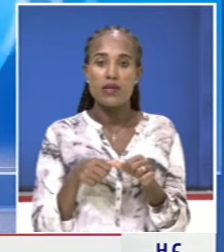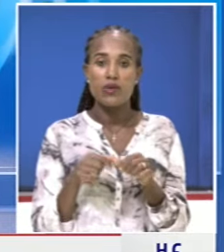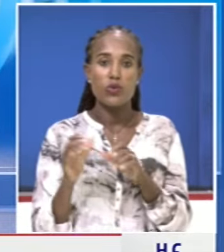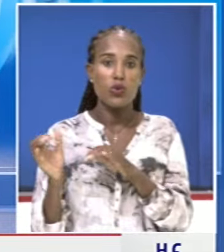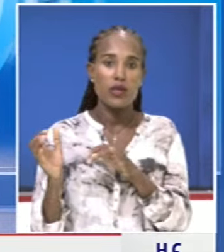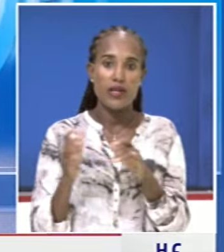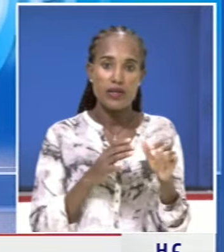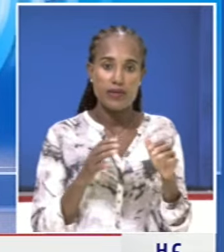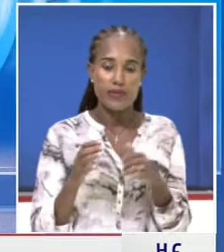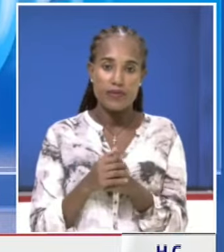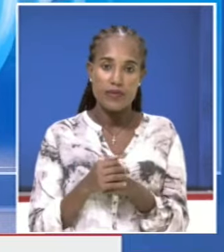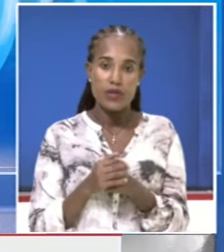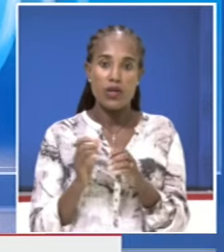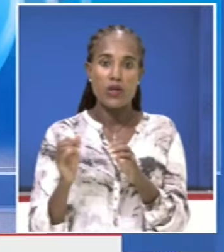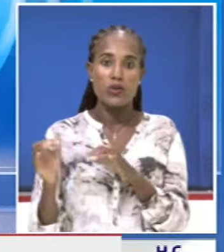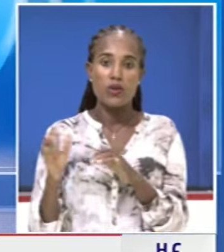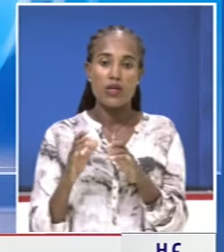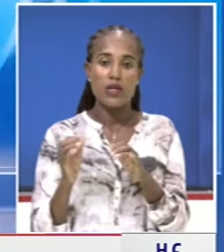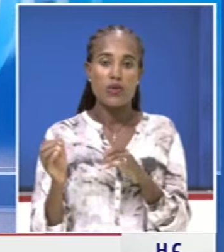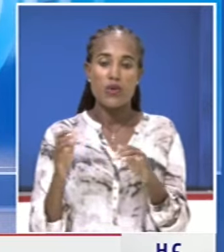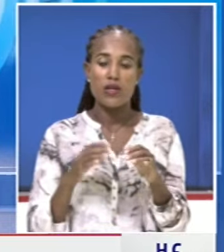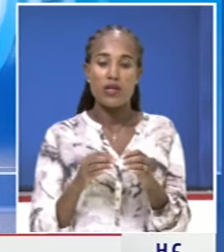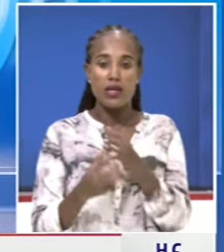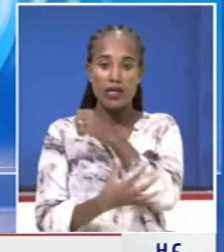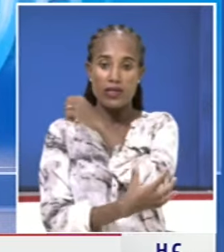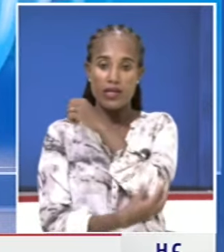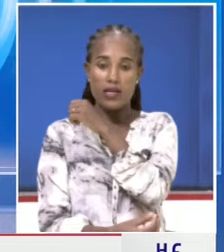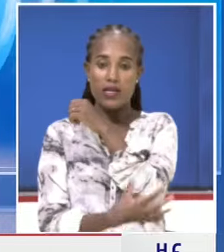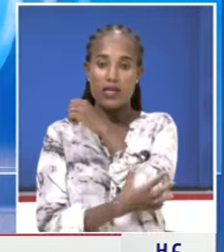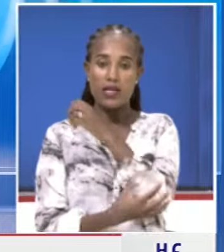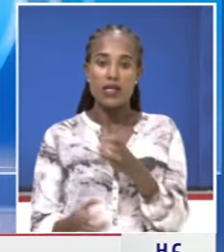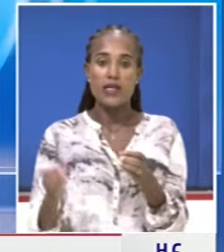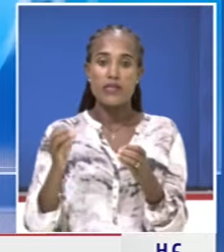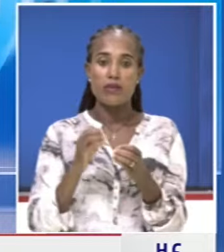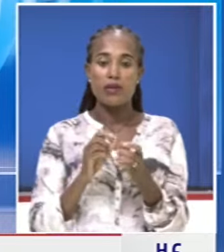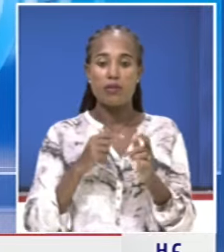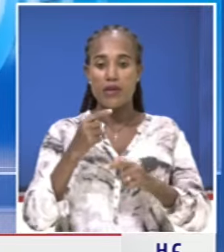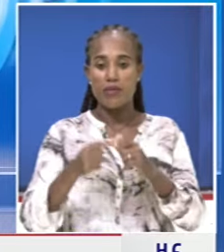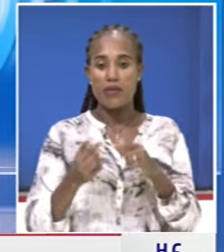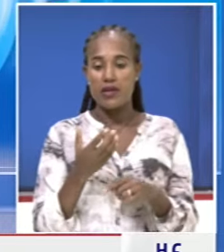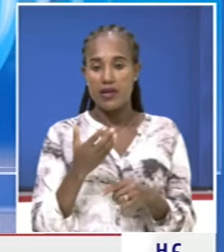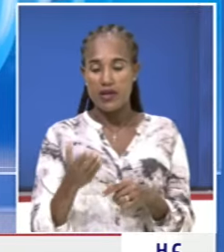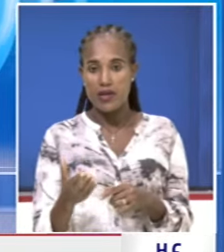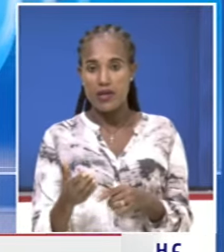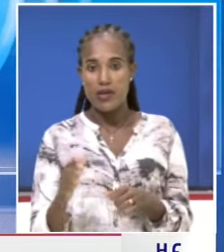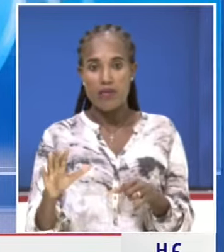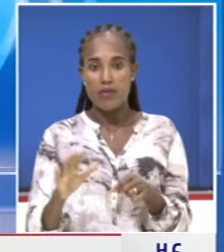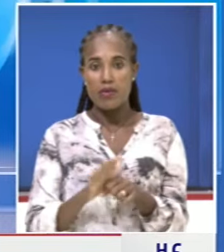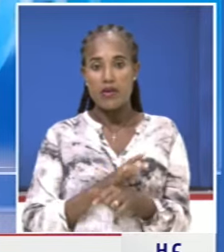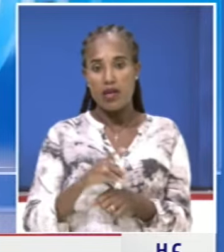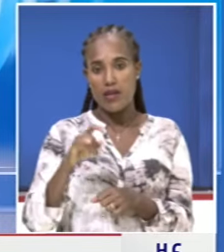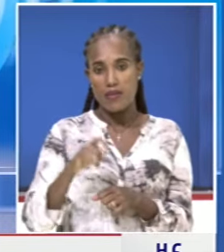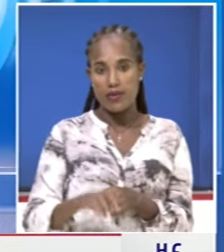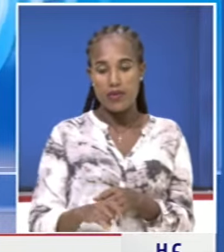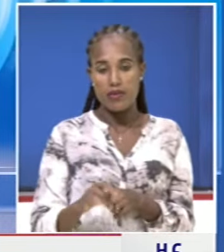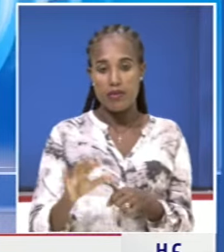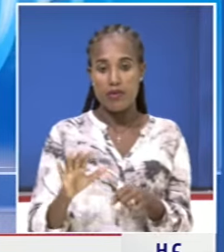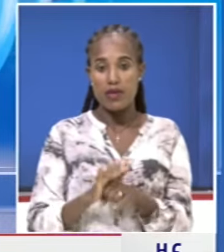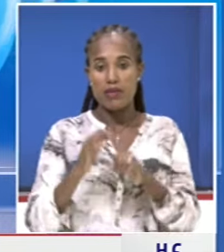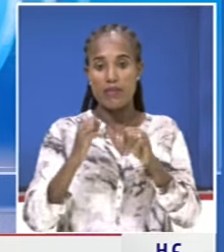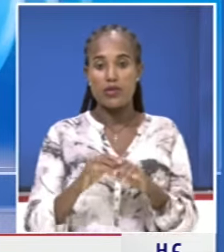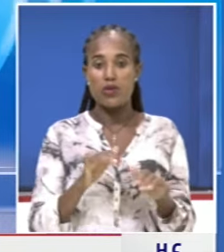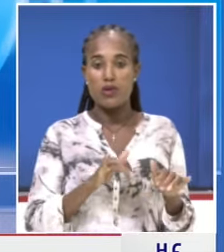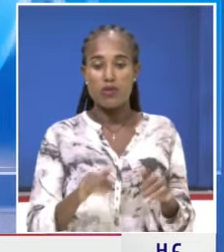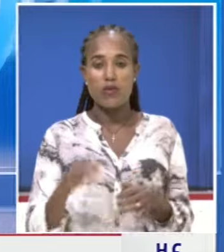ጦርነት፣ ከጦርነት ላይ ጦርነት፣ ከድህነት ላይ ድህነት እየጨመርን የምንሄድበት እንትን መብቃት አለበት። መብቃት የሚችለው